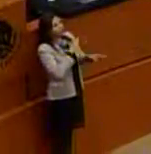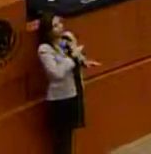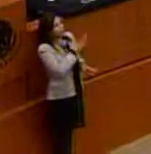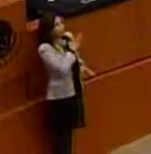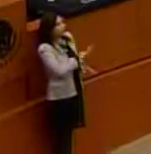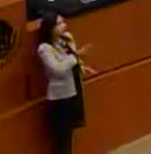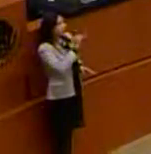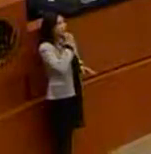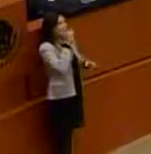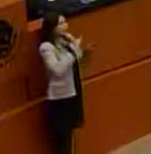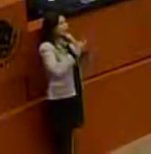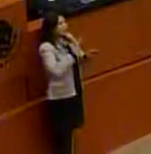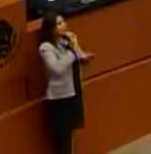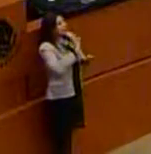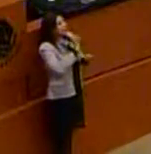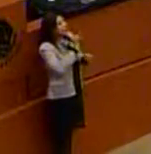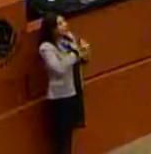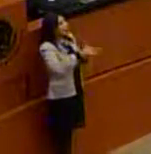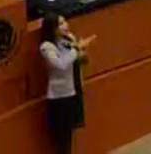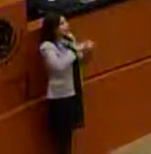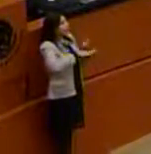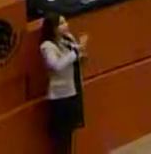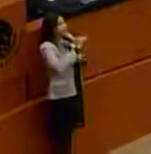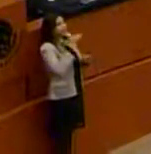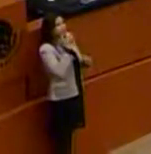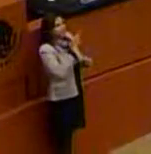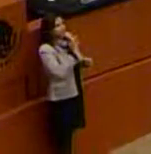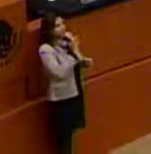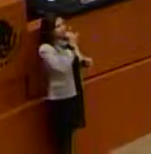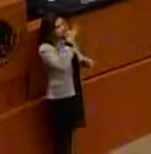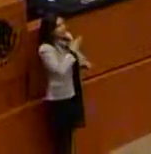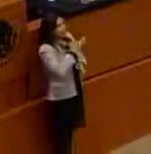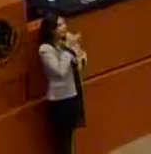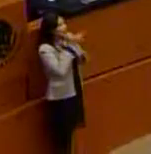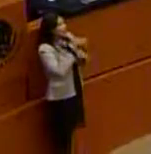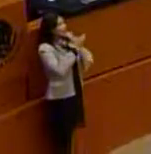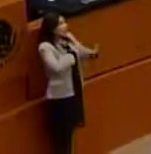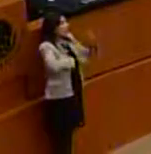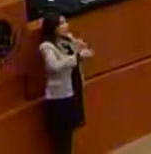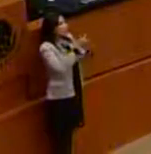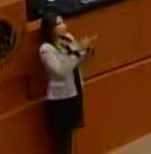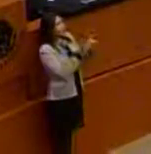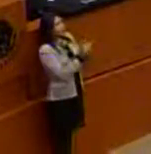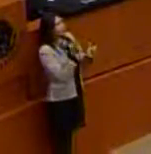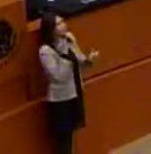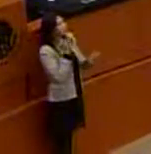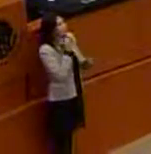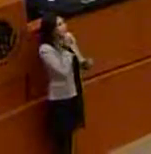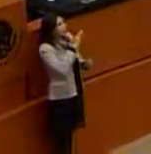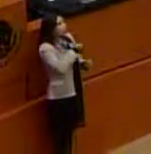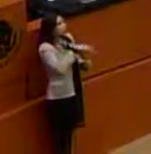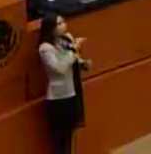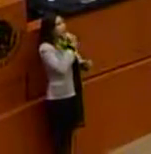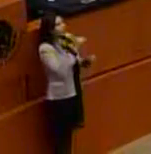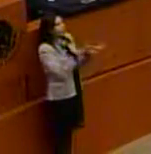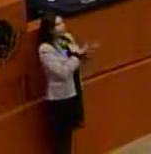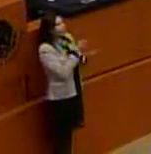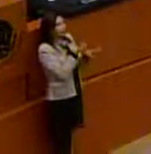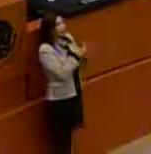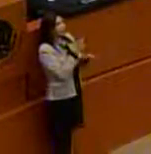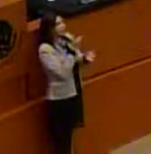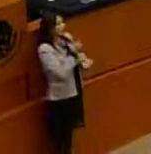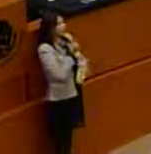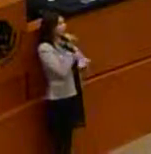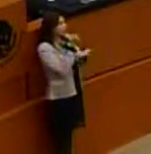sont pas suffisamment attractives, tous les partis politiques se mettront forcément d'accord pour choisir un mode de financement qui préserve leur désir